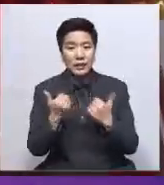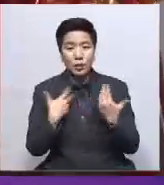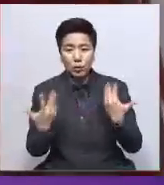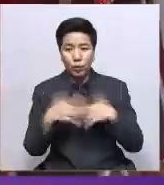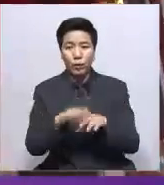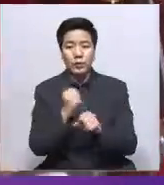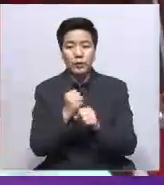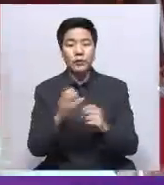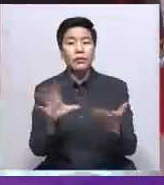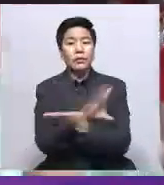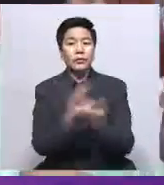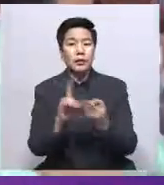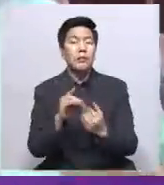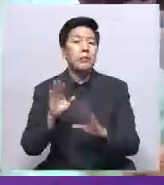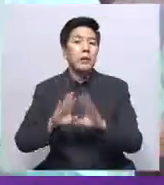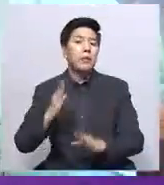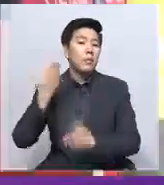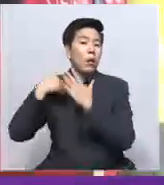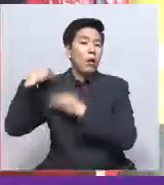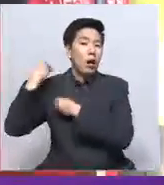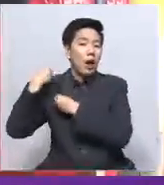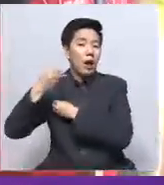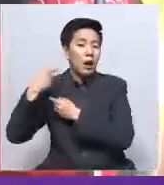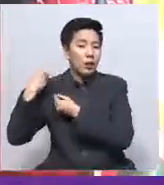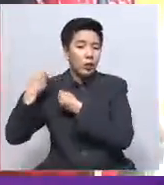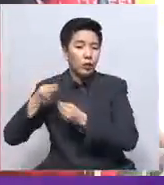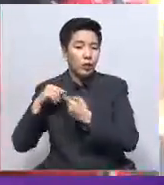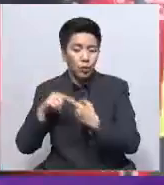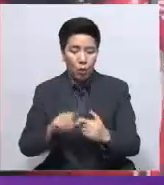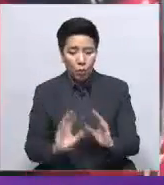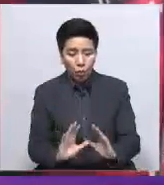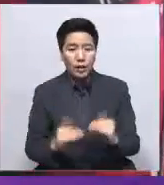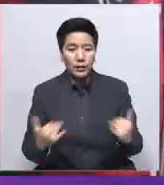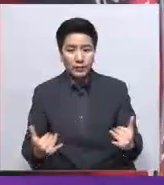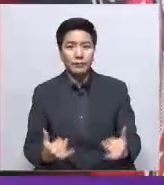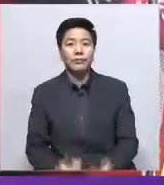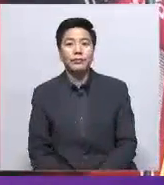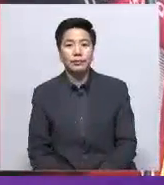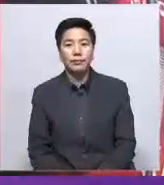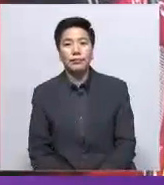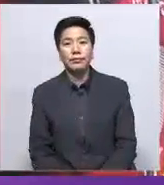ได้ร่วมกันสืบทอดประเพณีจากบรรพบุรุษและต้องการรักษาฐานลูกค้าเอาไว้ค่ะ